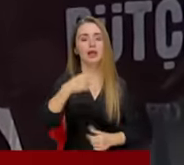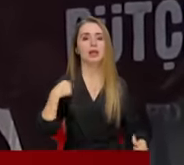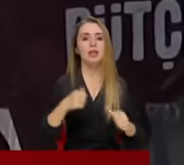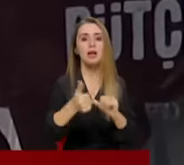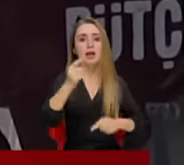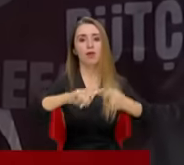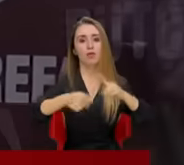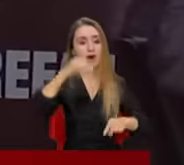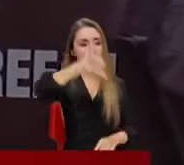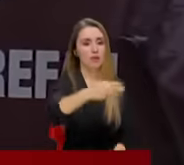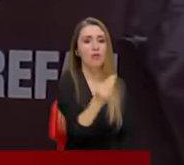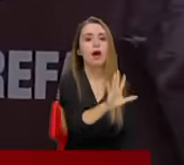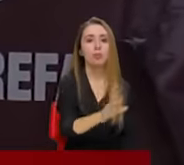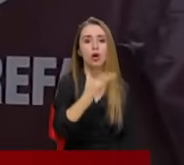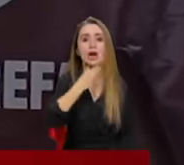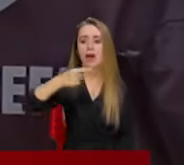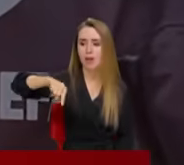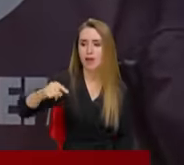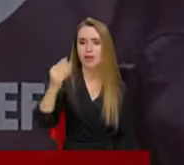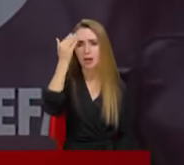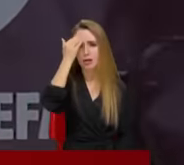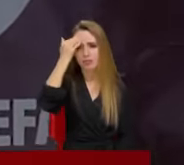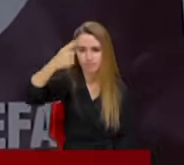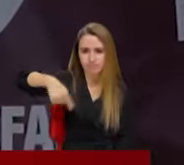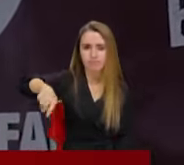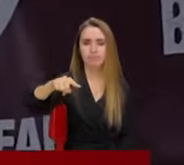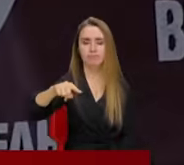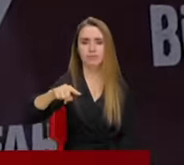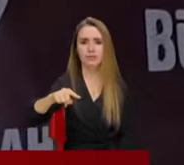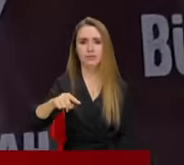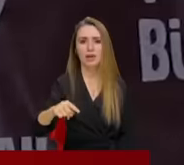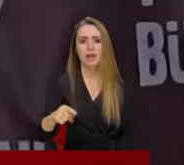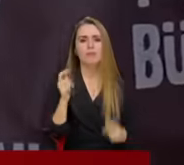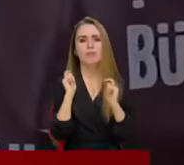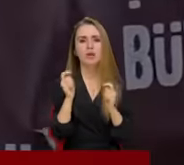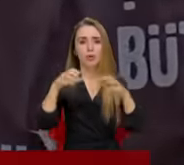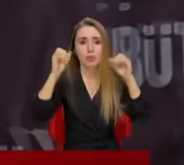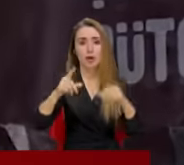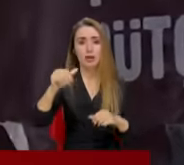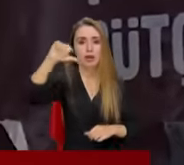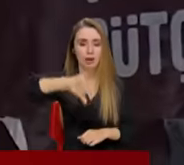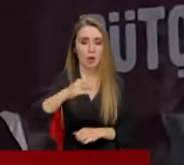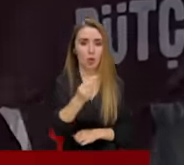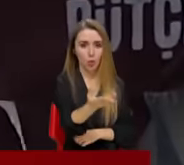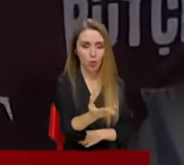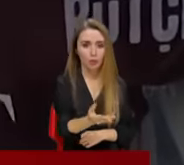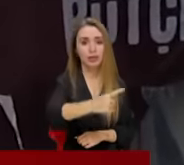Refah kaybettirmiyor. Emekliyi, dar gelirliyi İçine düşürdüğünüz durum kaybettiriyor.